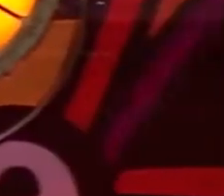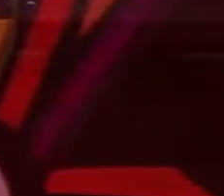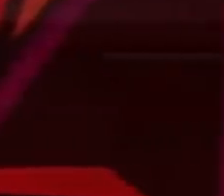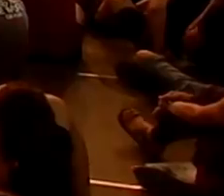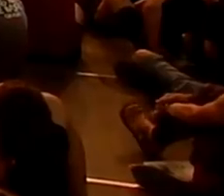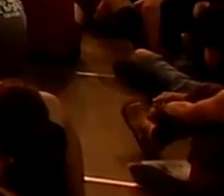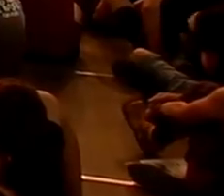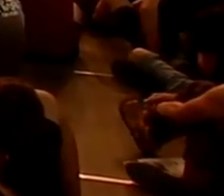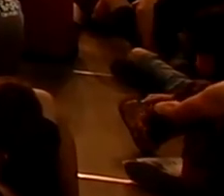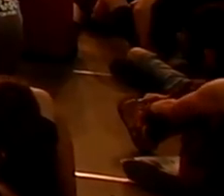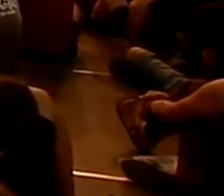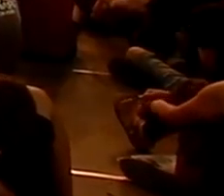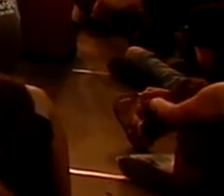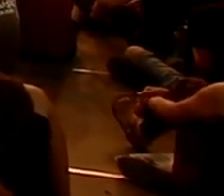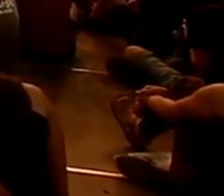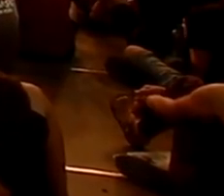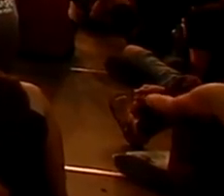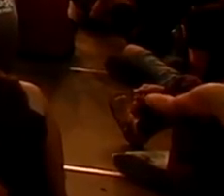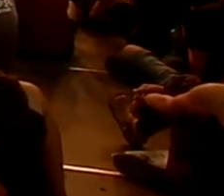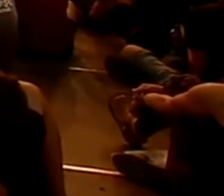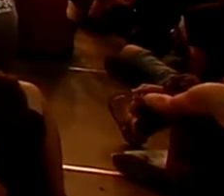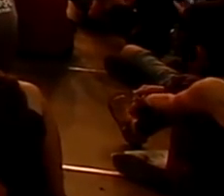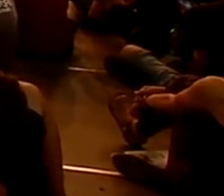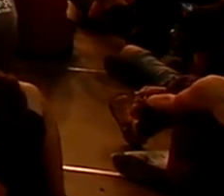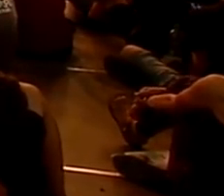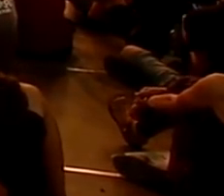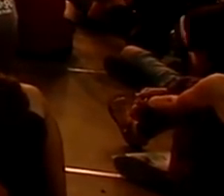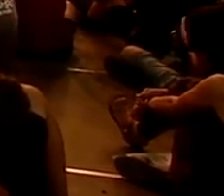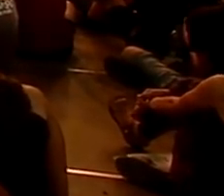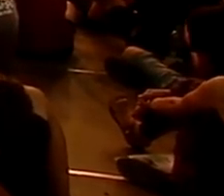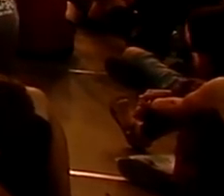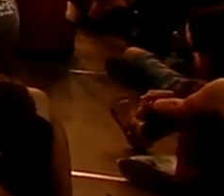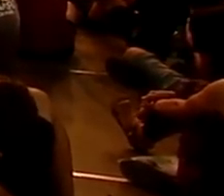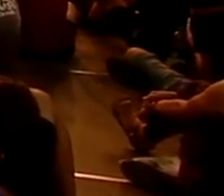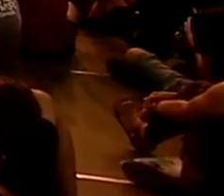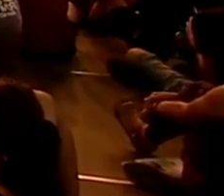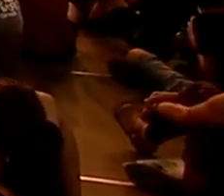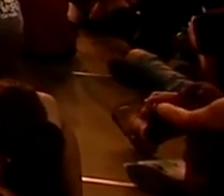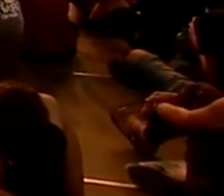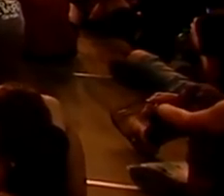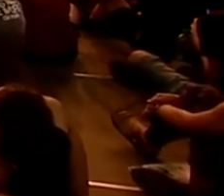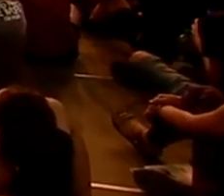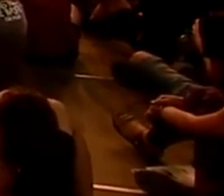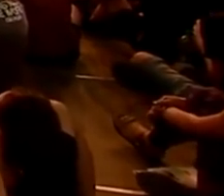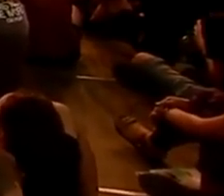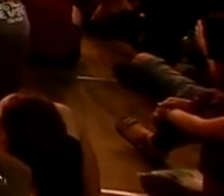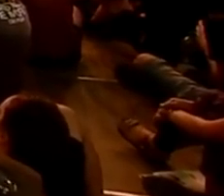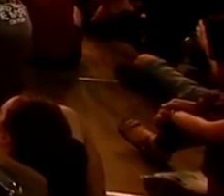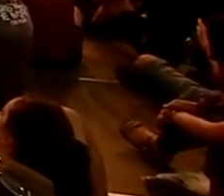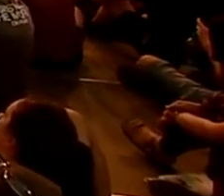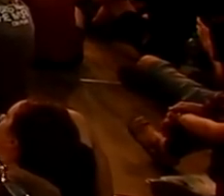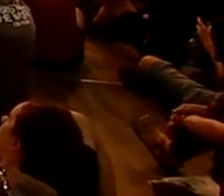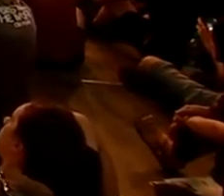pytanie. Slido, mówiąc z Polska, a z angielska slido.com. I trzeba użyć